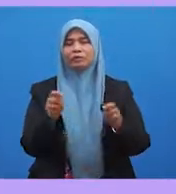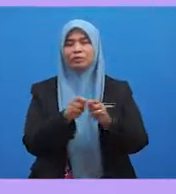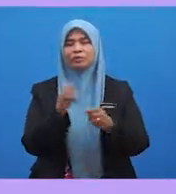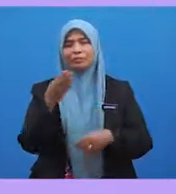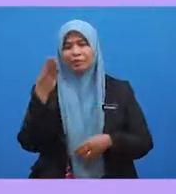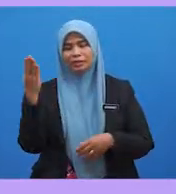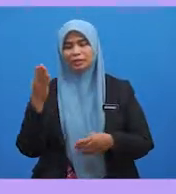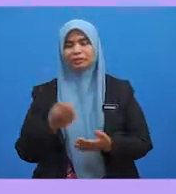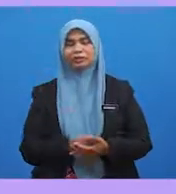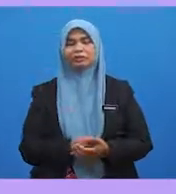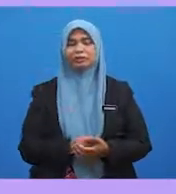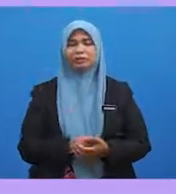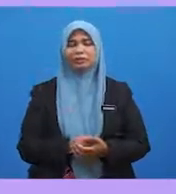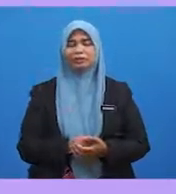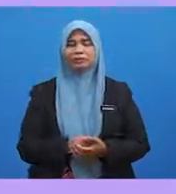biasa.